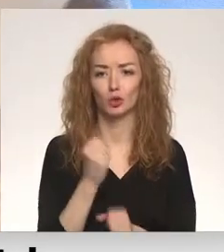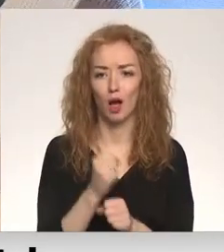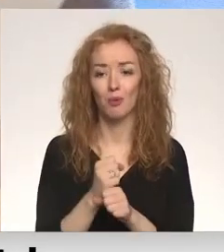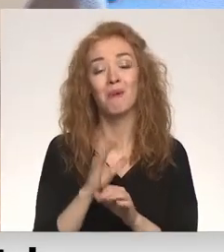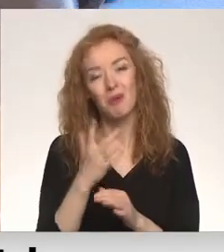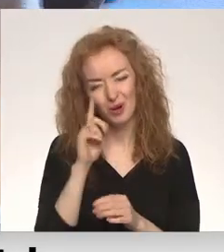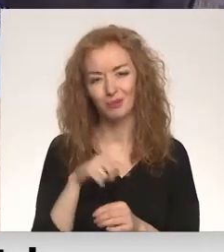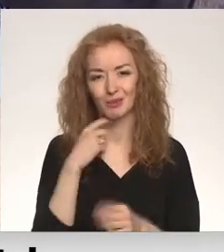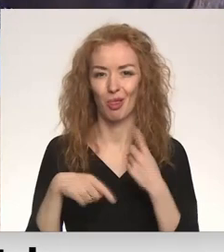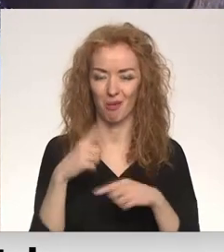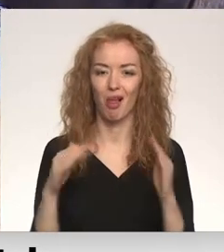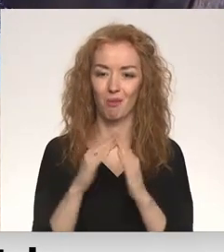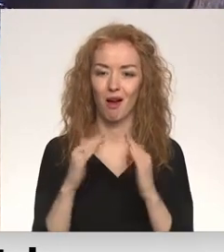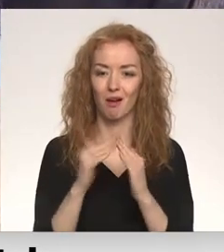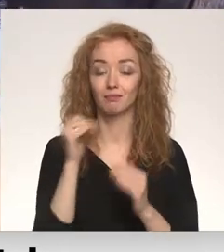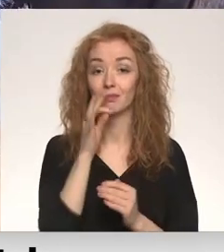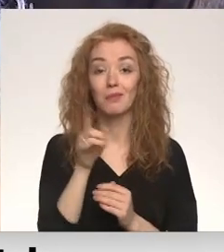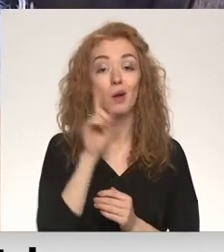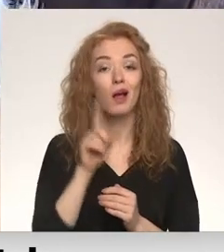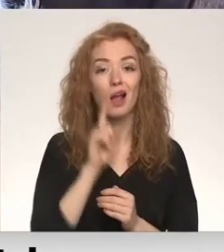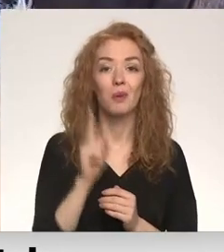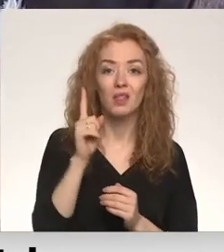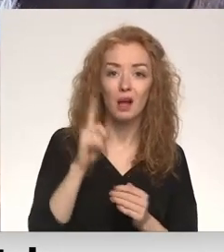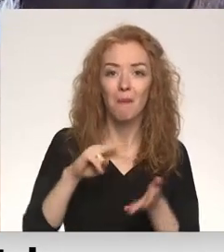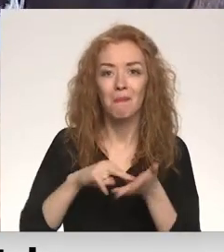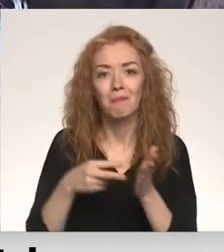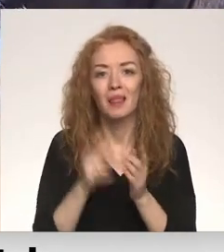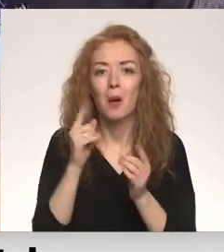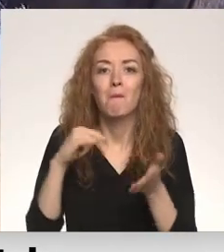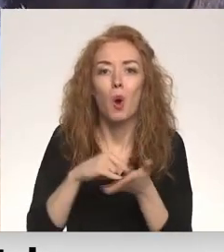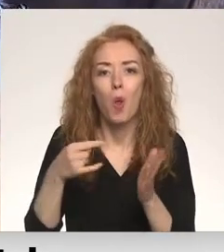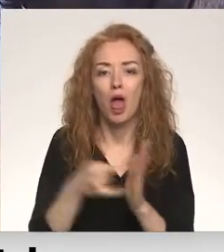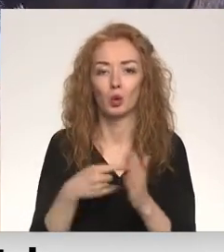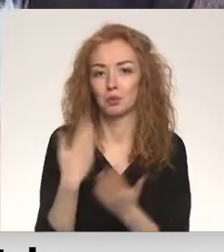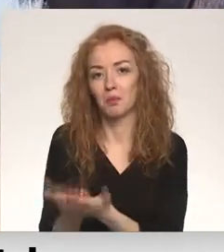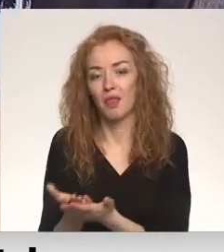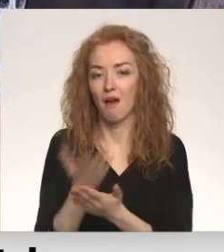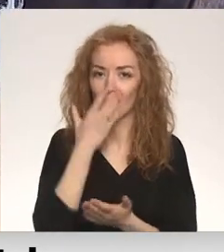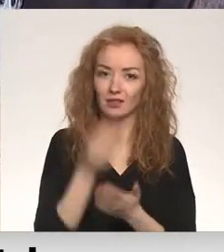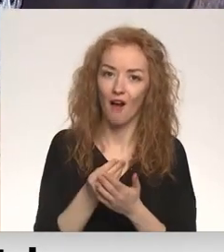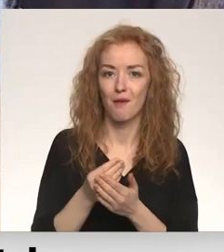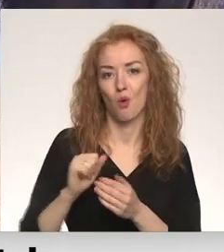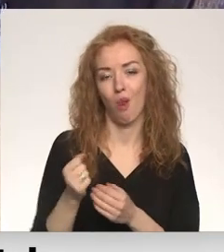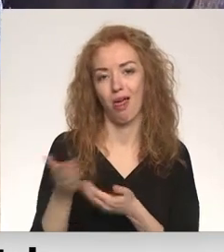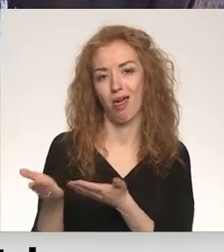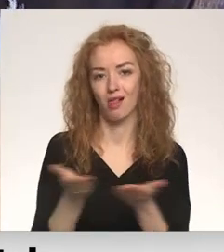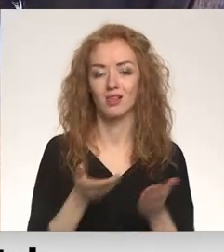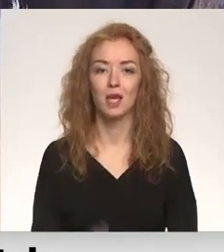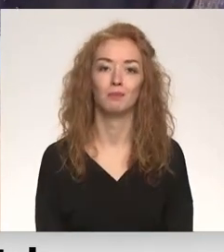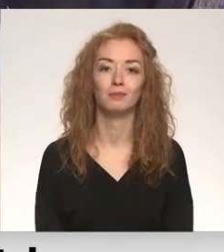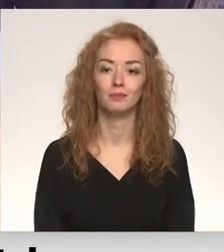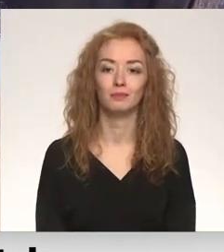gribu mājās. Pagaidām es varu tikai tā, plānot projektus un piedāvāt tos saviem pedagogiem, nu tādā formātā.